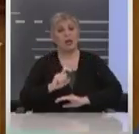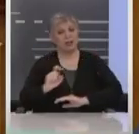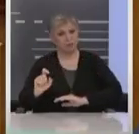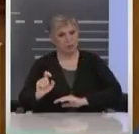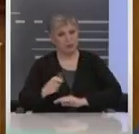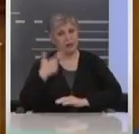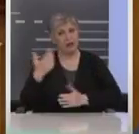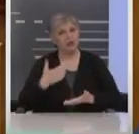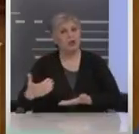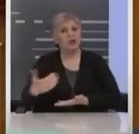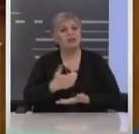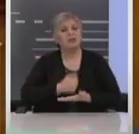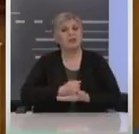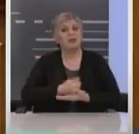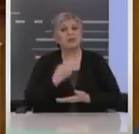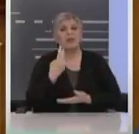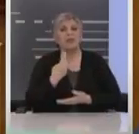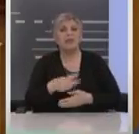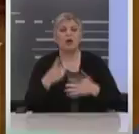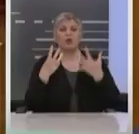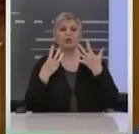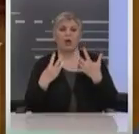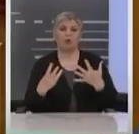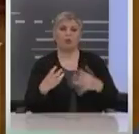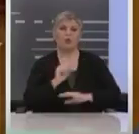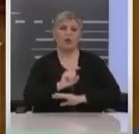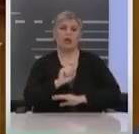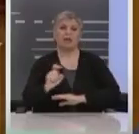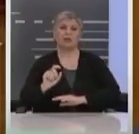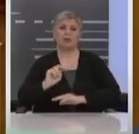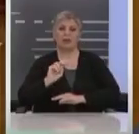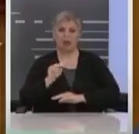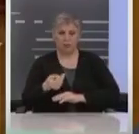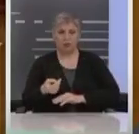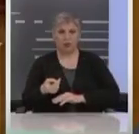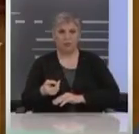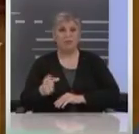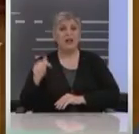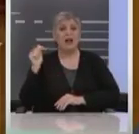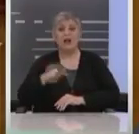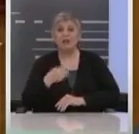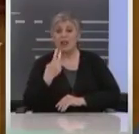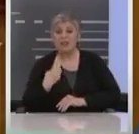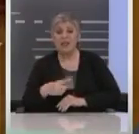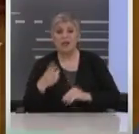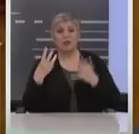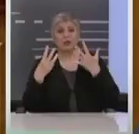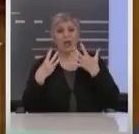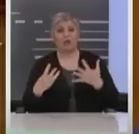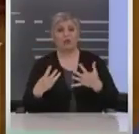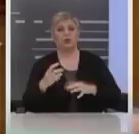ταμεία 208 εκατομμύρια ευρώ. Αυτά τα 208 εκατομμύρια ευρώ είναι